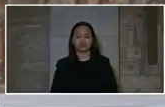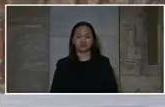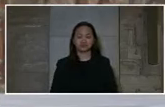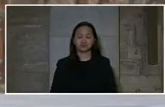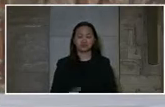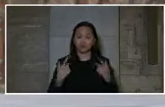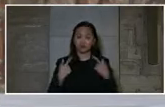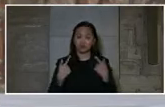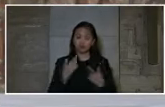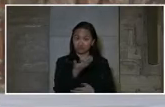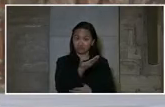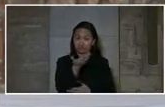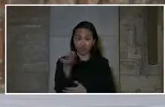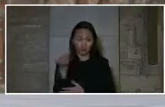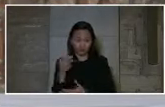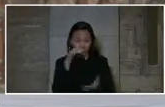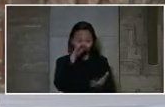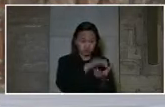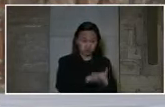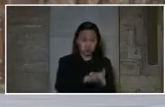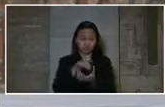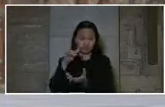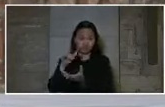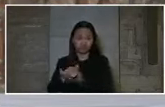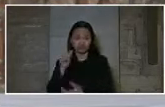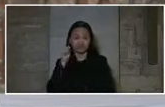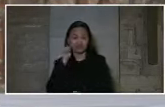May mga mag-asawang naririto.